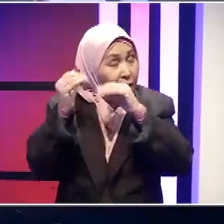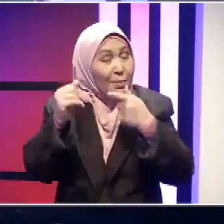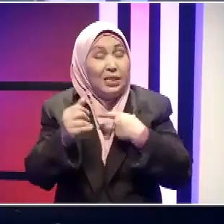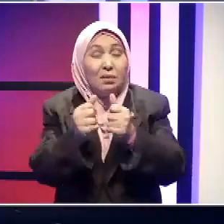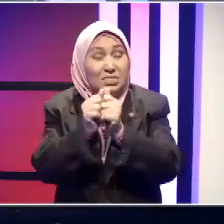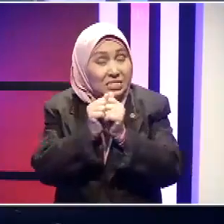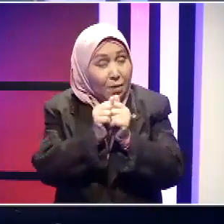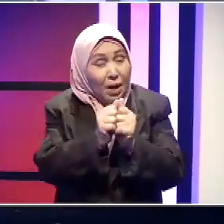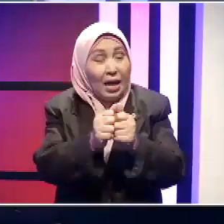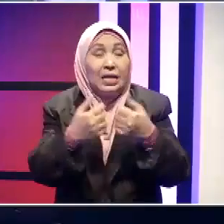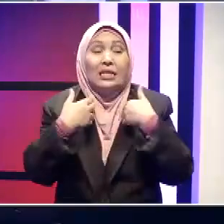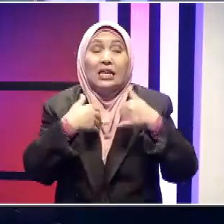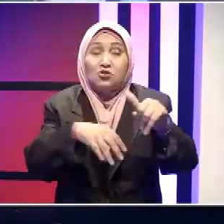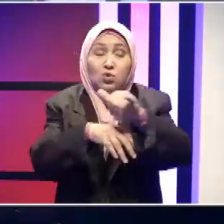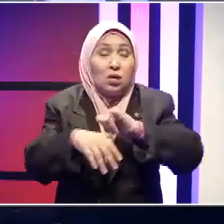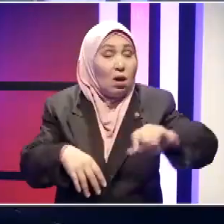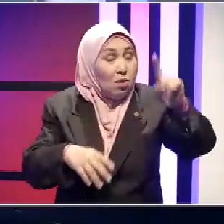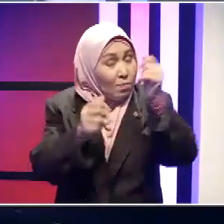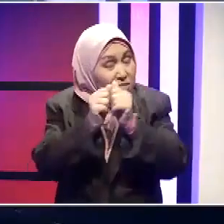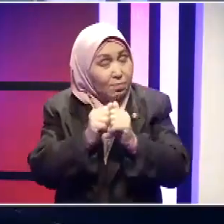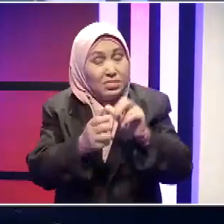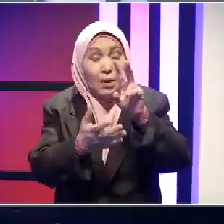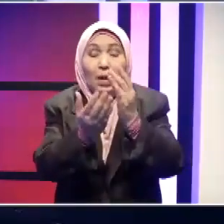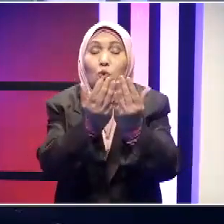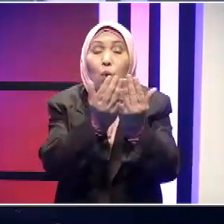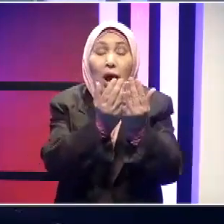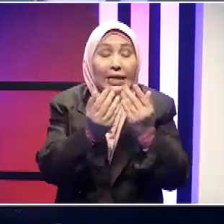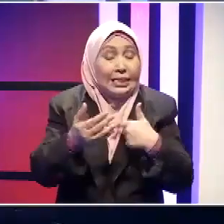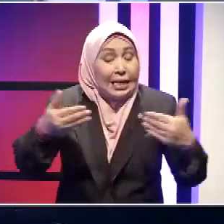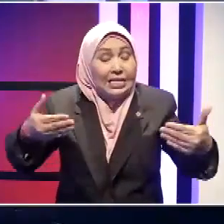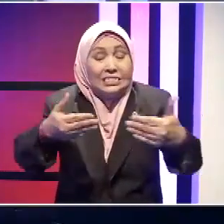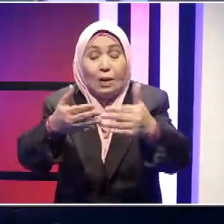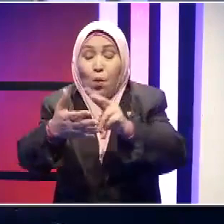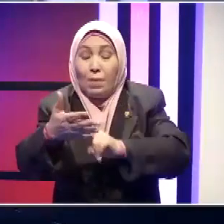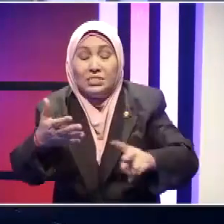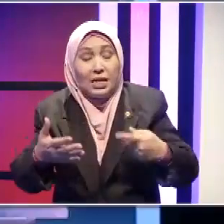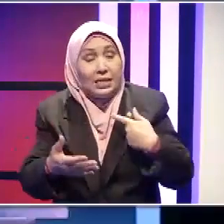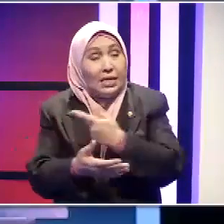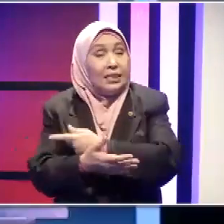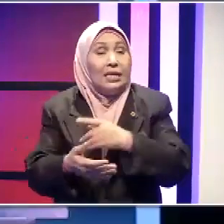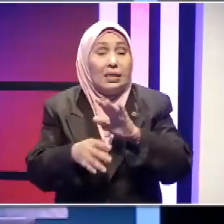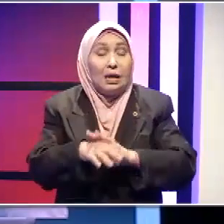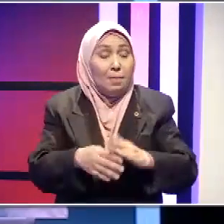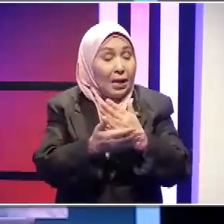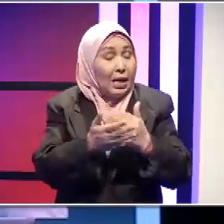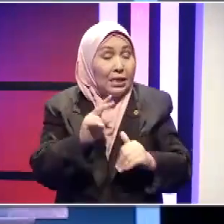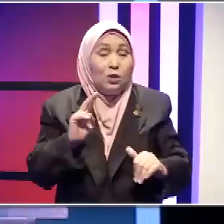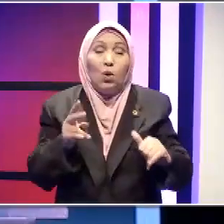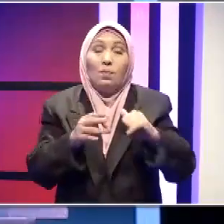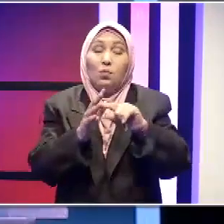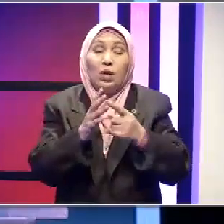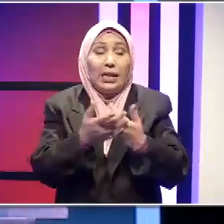berada di Sutos Montana sama-sama doa kita enggak Sambong bacaan kita di bagian yang kedua bermula ayat yang